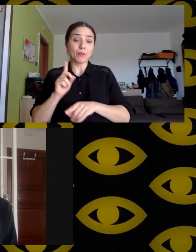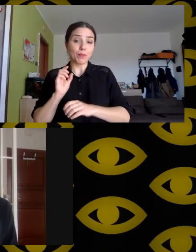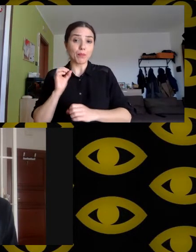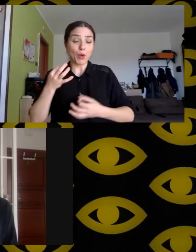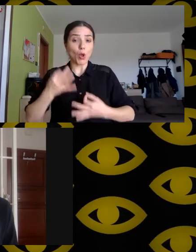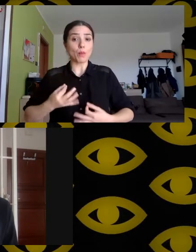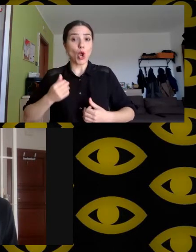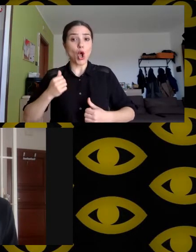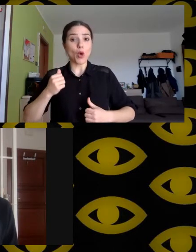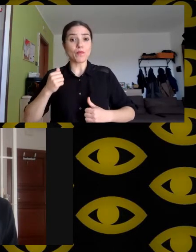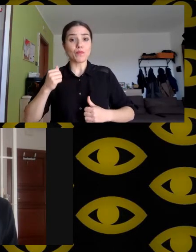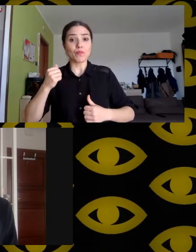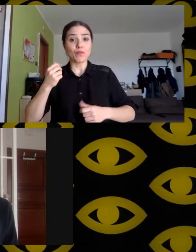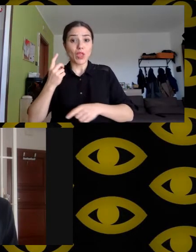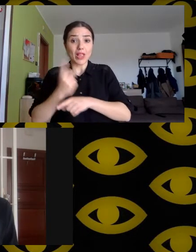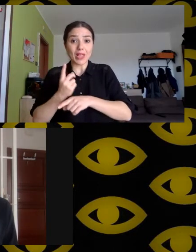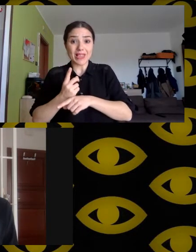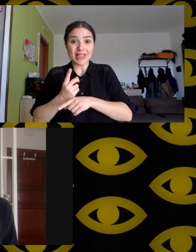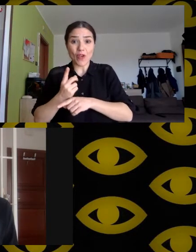certi alle Olimpiadi di Tokyo,